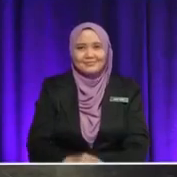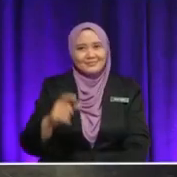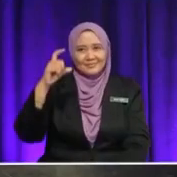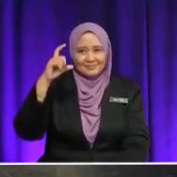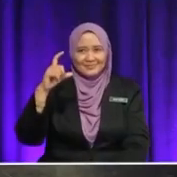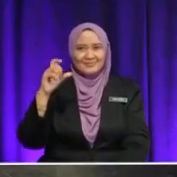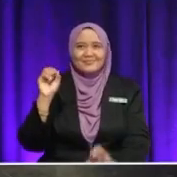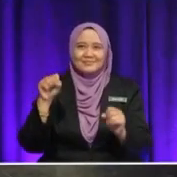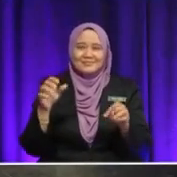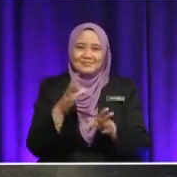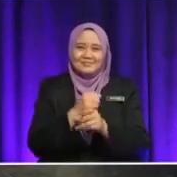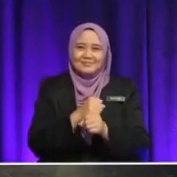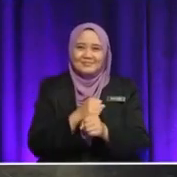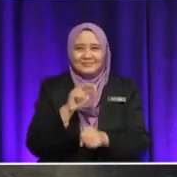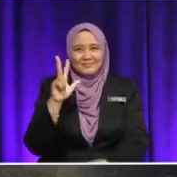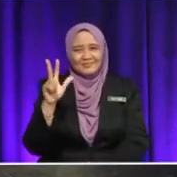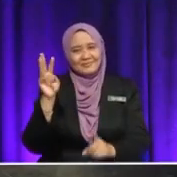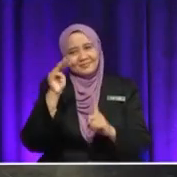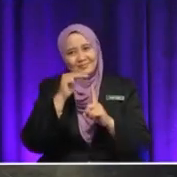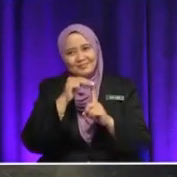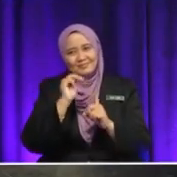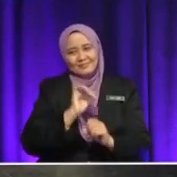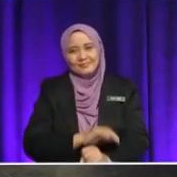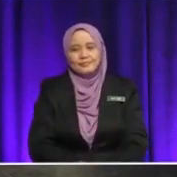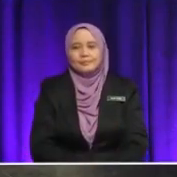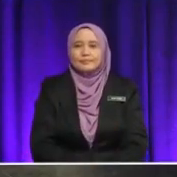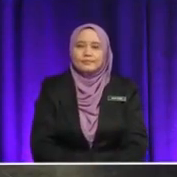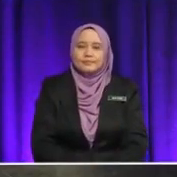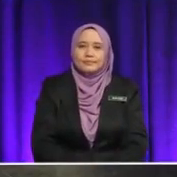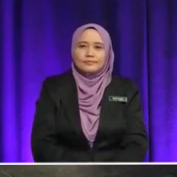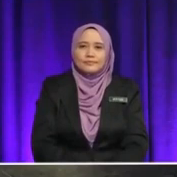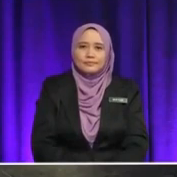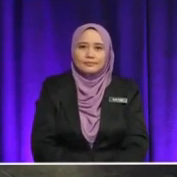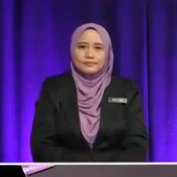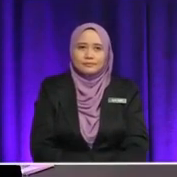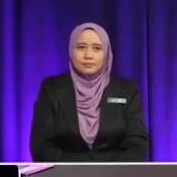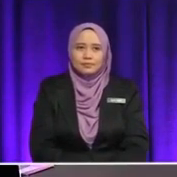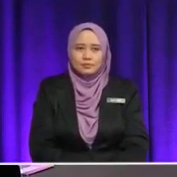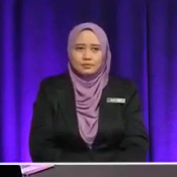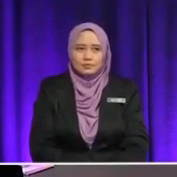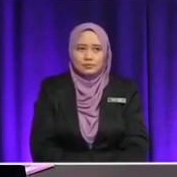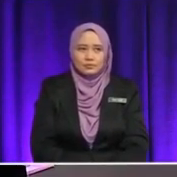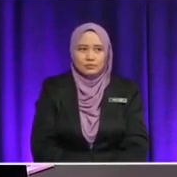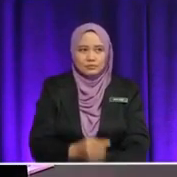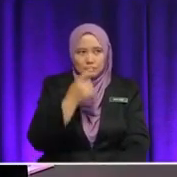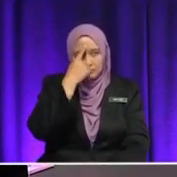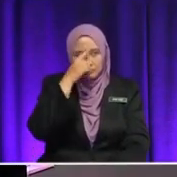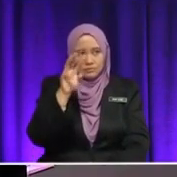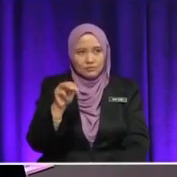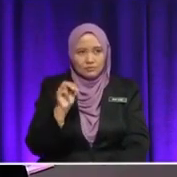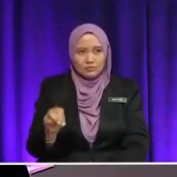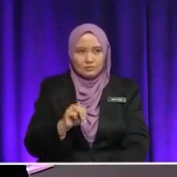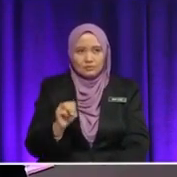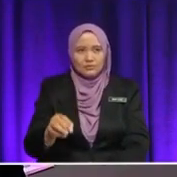nanti kita ini bulannya oke tanya ke tepat novagyl dan minuman juga kepada mudik dalam talian dan